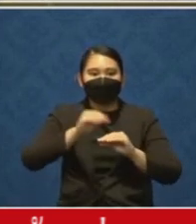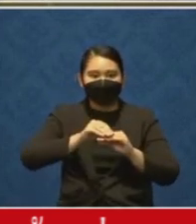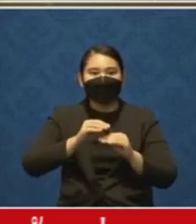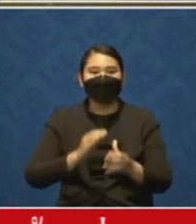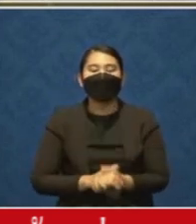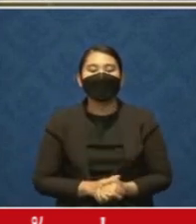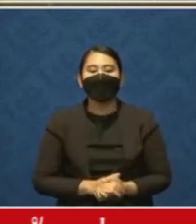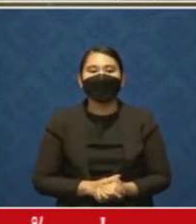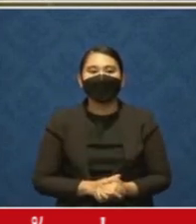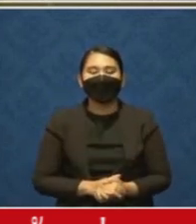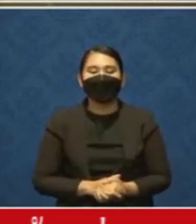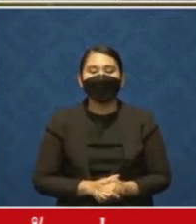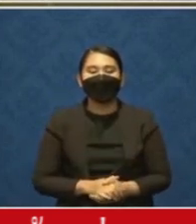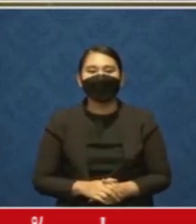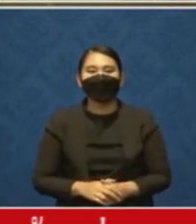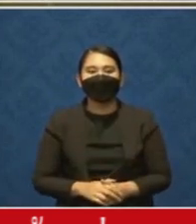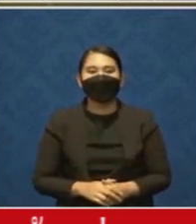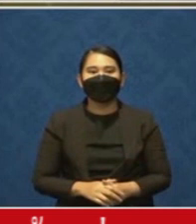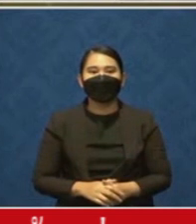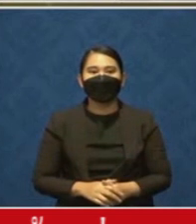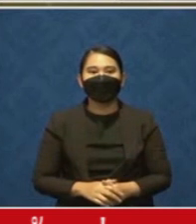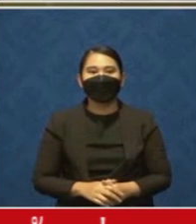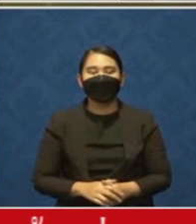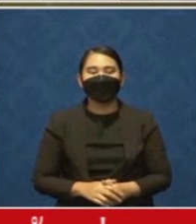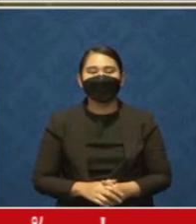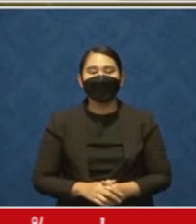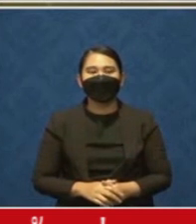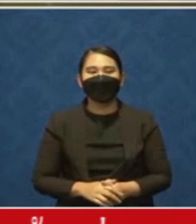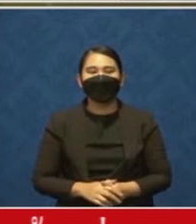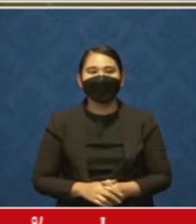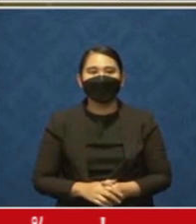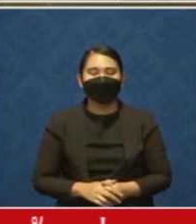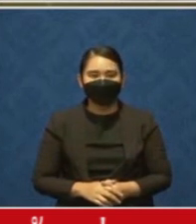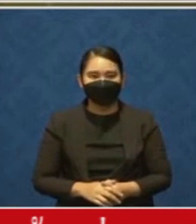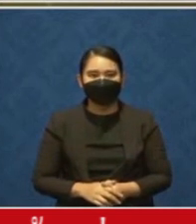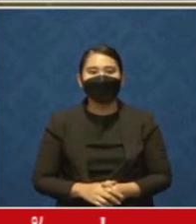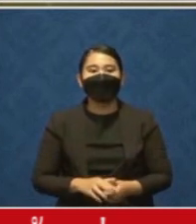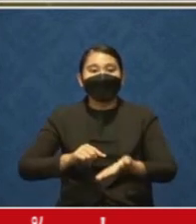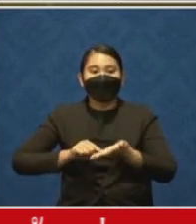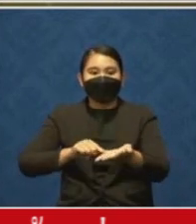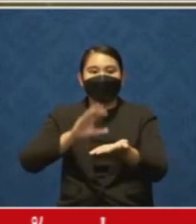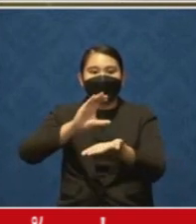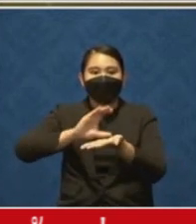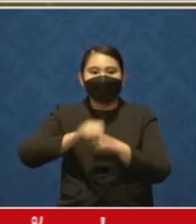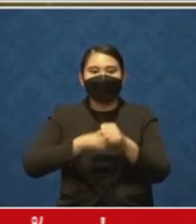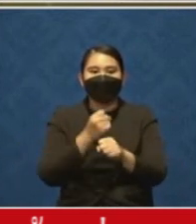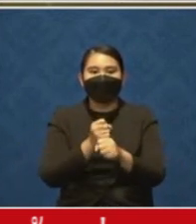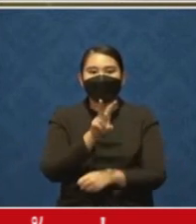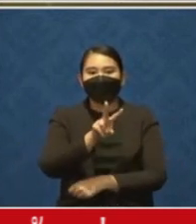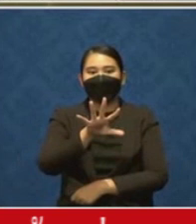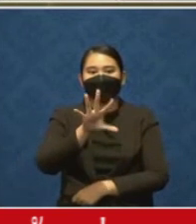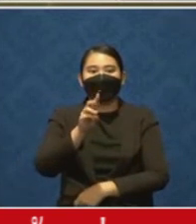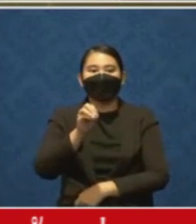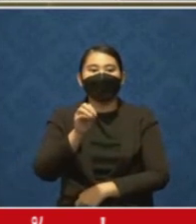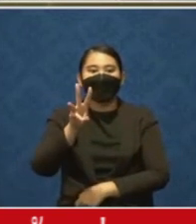เนี่ยท่านประธานครับตอนที่มีการเสนอตั้งงบประมาณปี2566